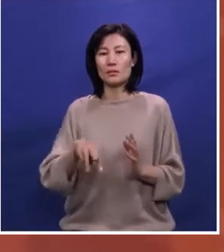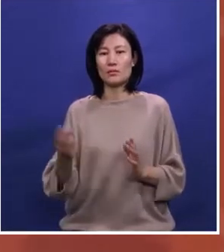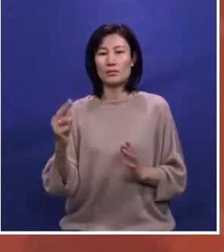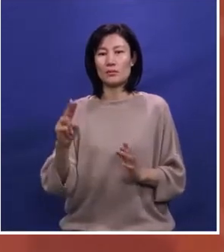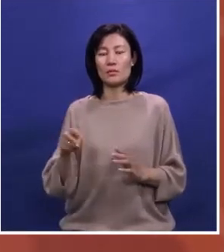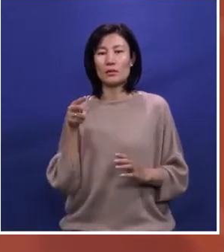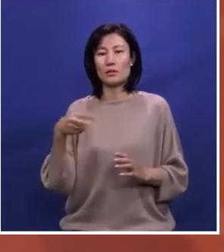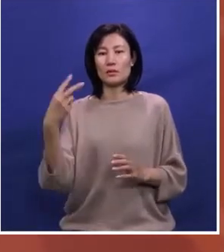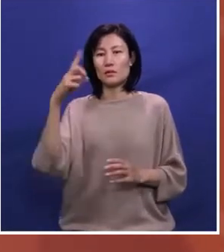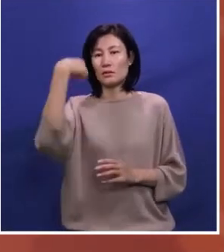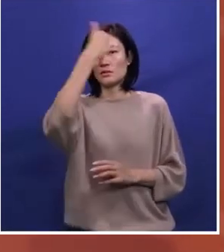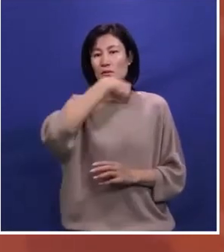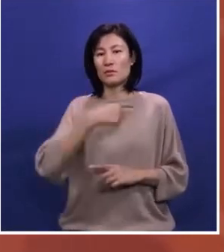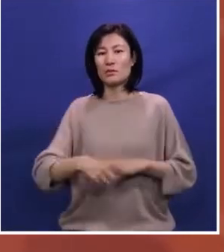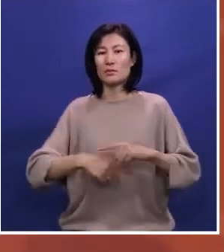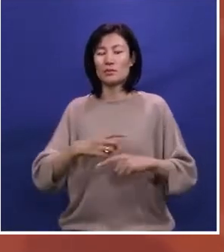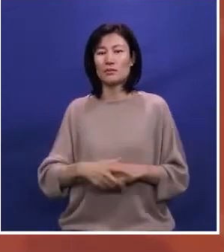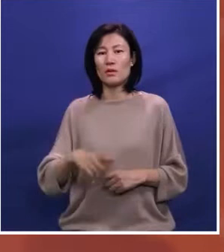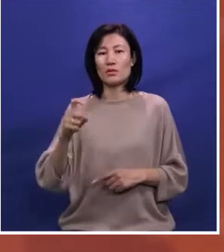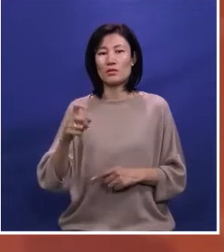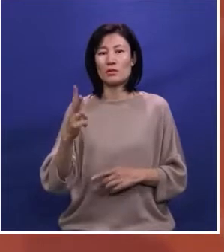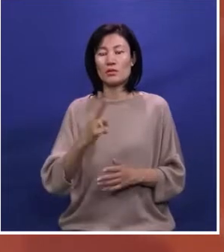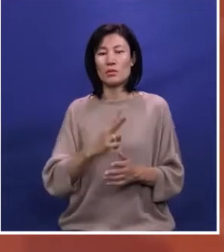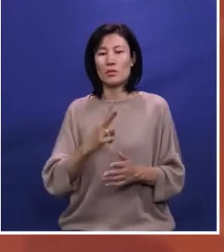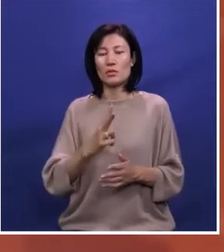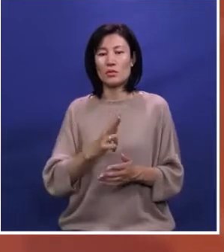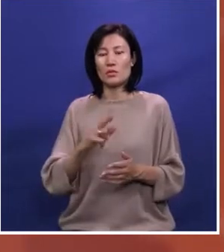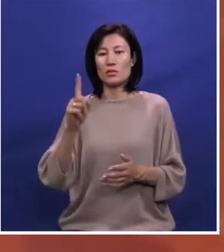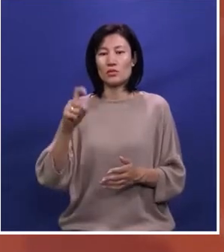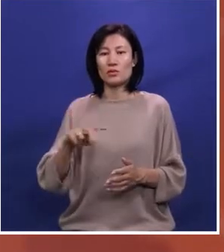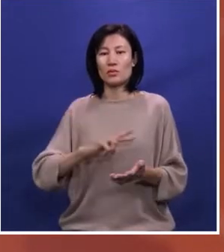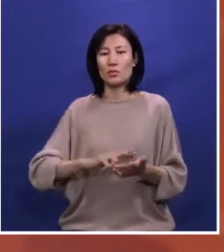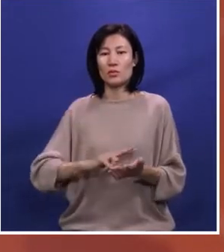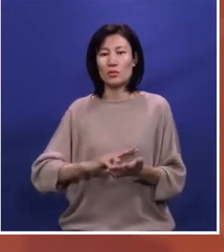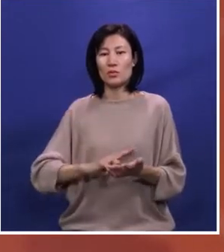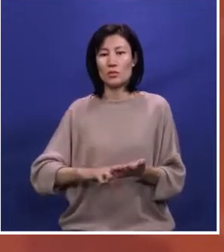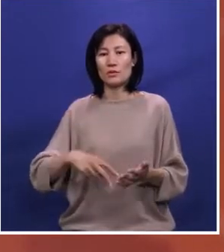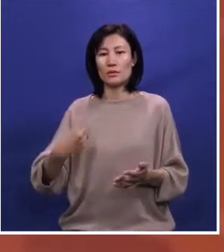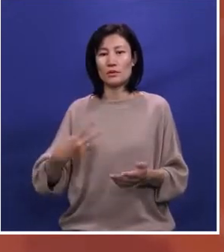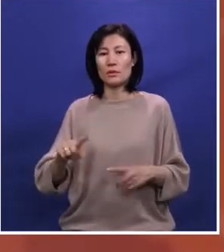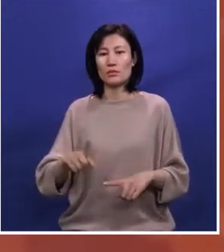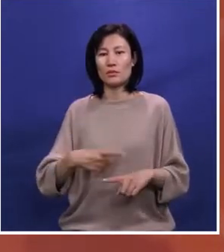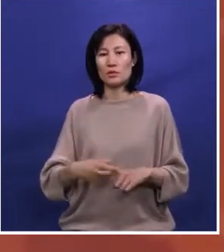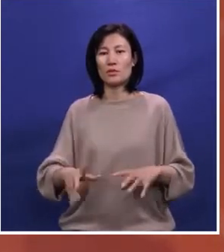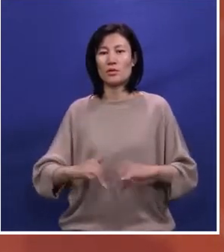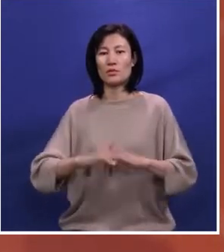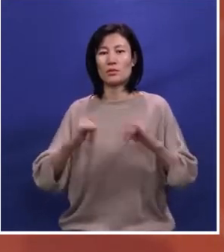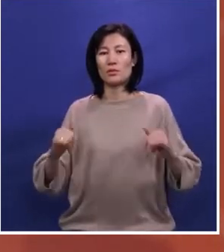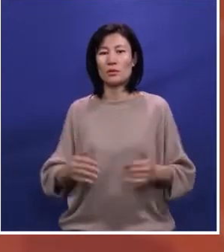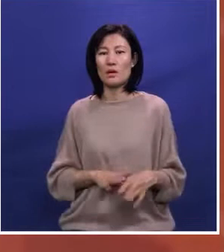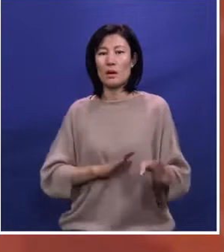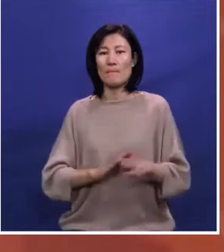Қазіргі 2020 жылы Аллаға шүкір 132 миллиардтан бұл жылда айтайын отыр. Бұл да үлкен